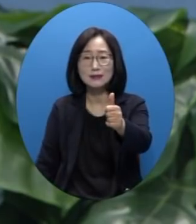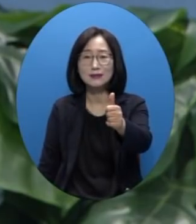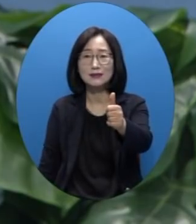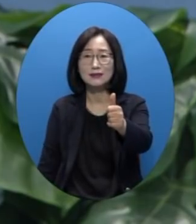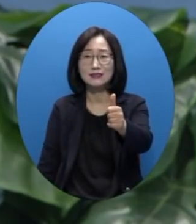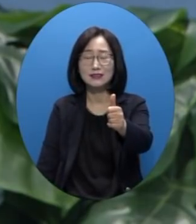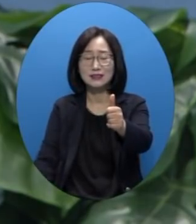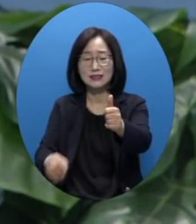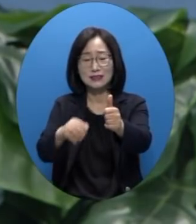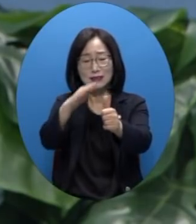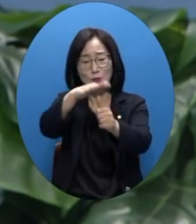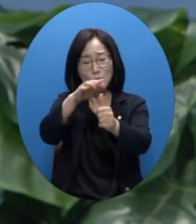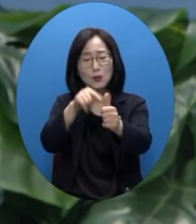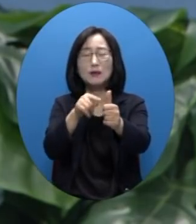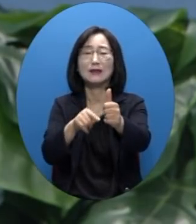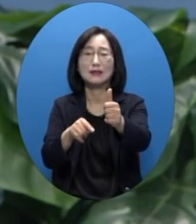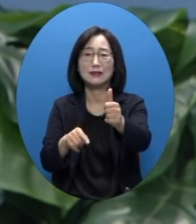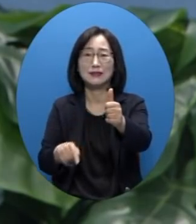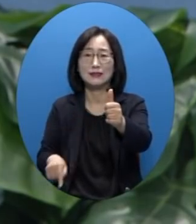영호가